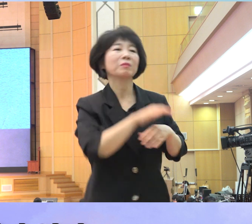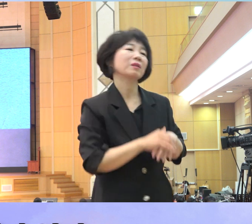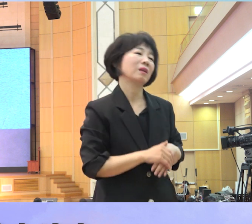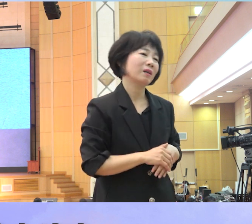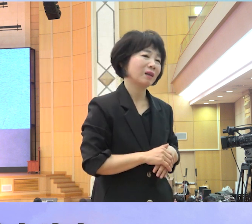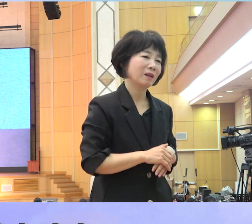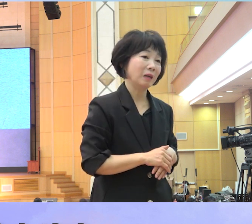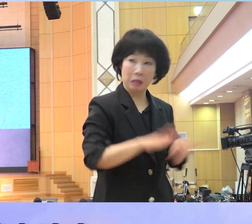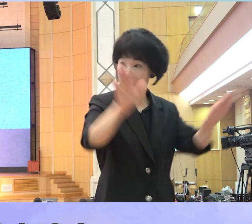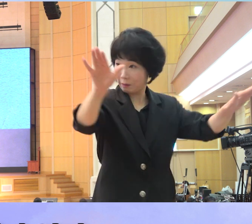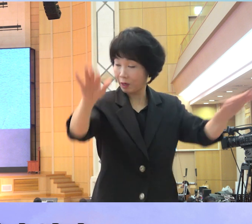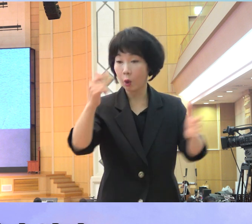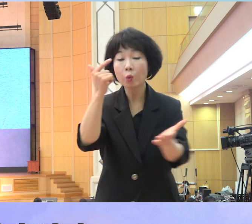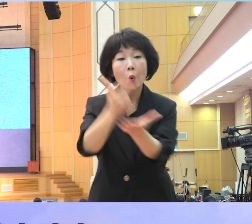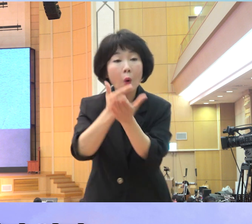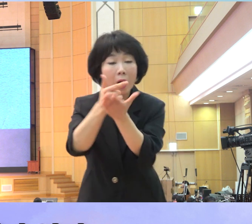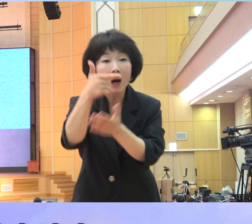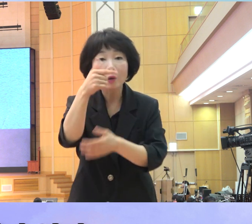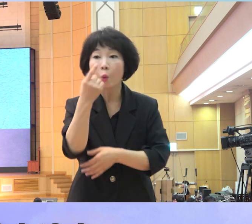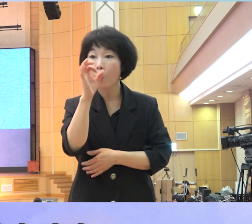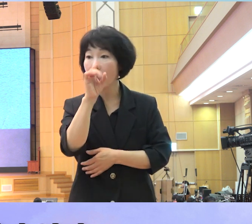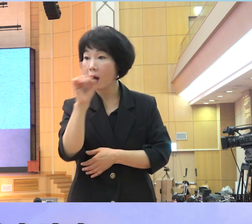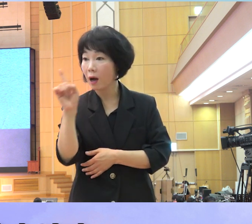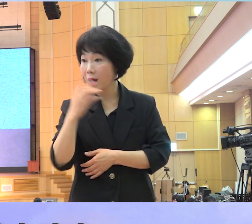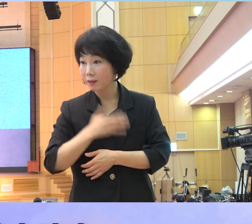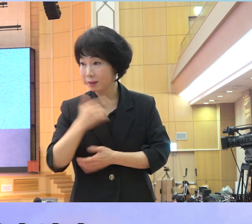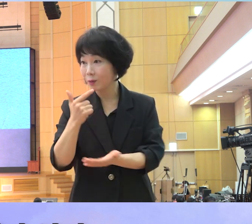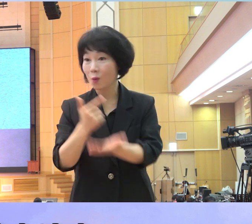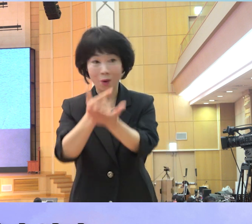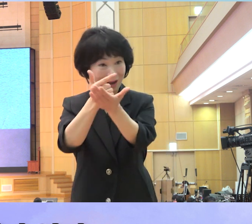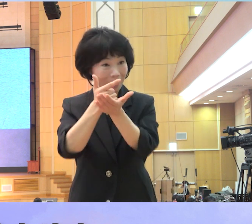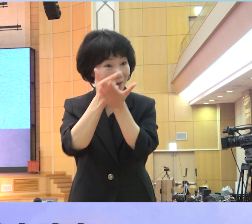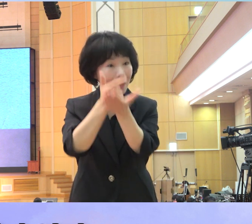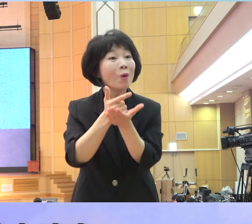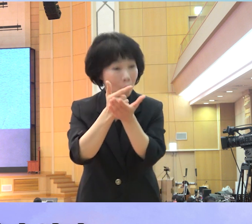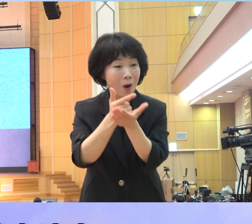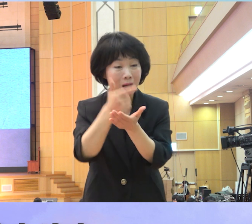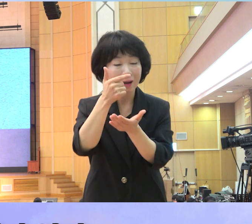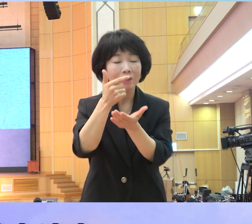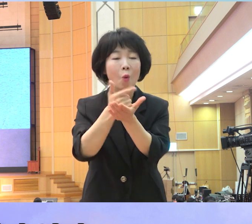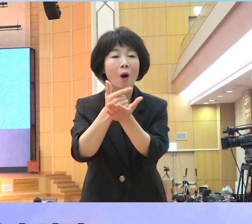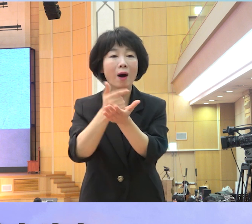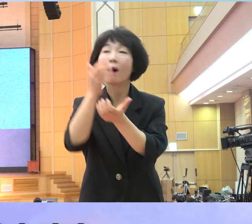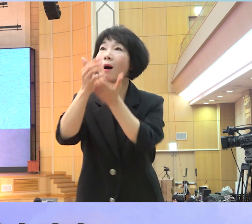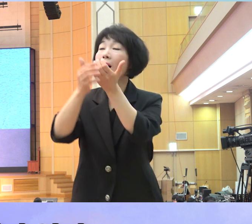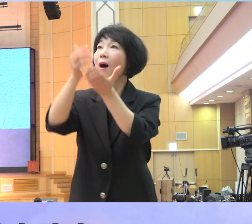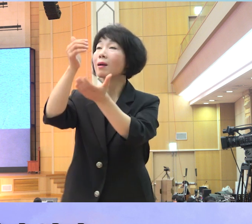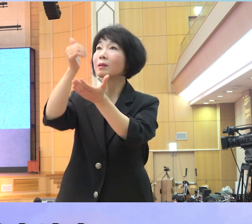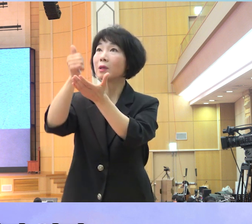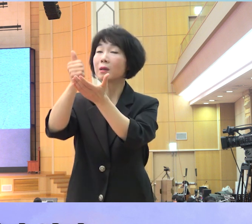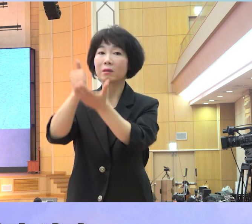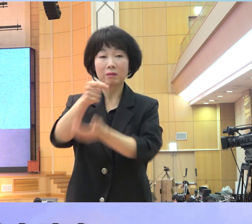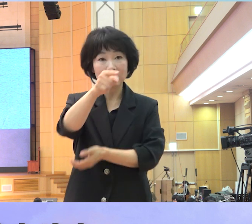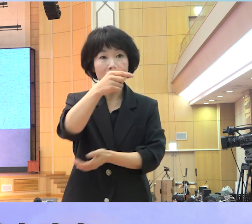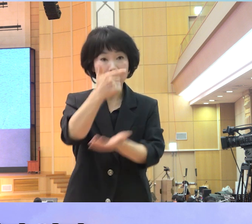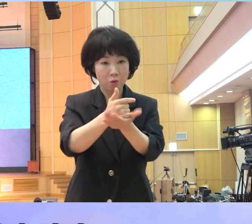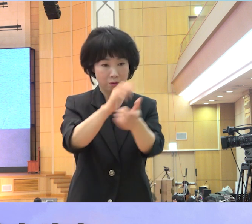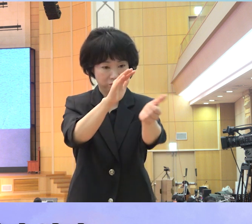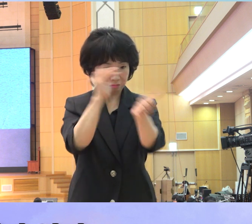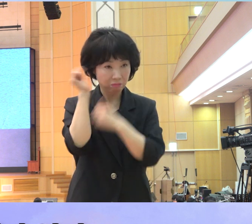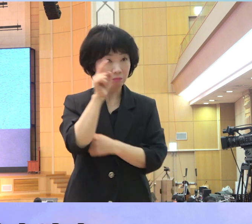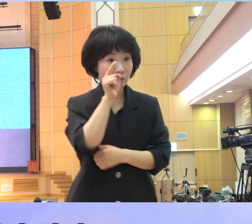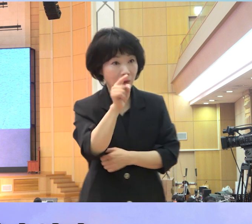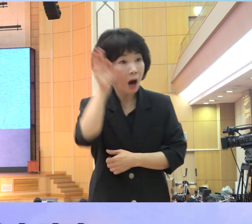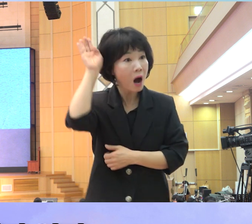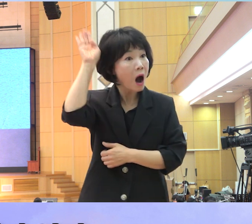노아는 어땠습니까? 노아는 더해요. 하나님께서 비를 내릴 거니까 방주를 예비하라고 합니다.